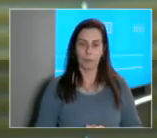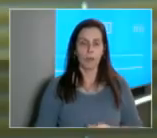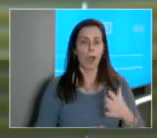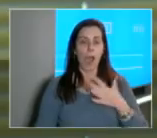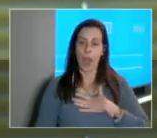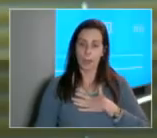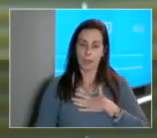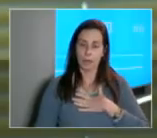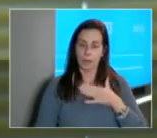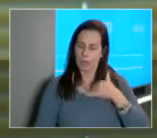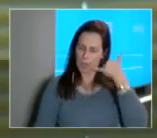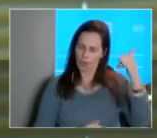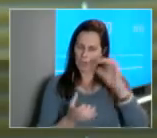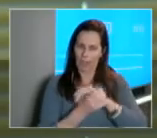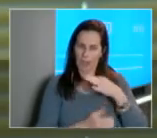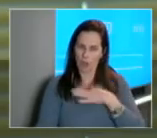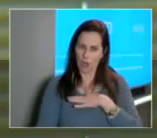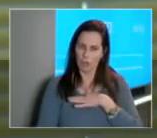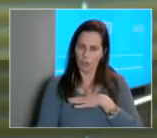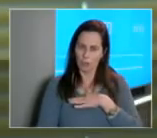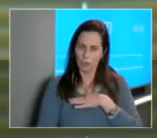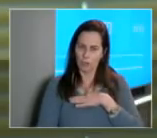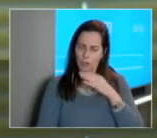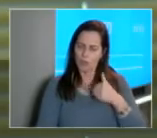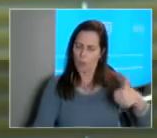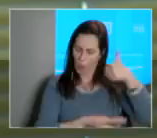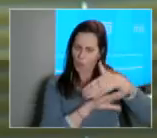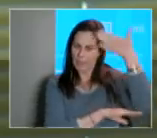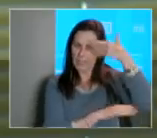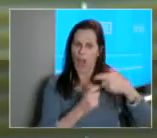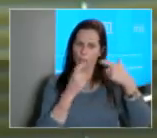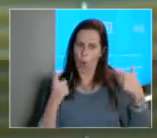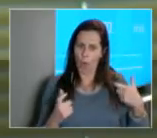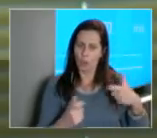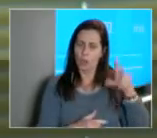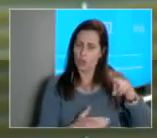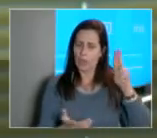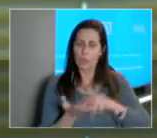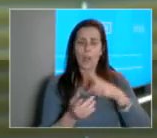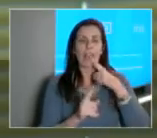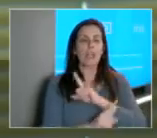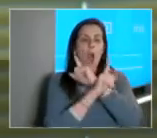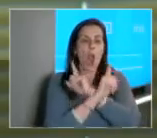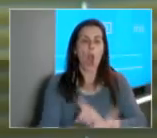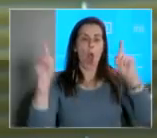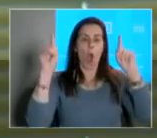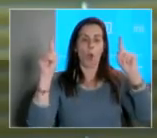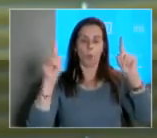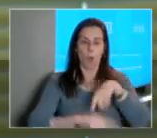אני התקשרתי לידיד שלי, שעומד בראש מעצמה, שיש לה זכות וטו במועצת